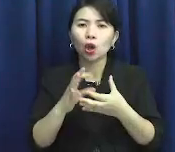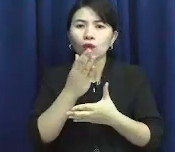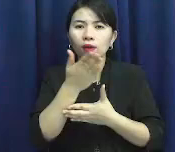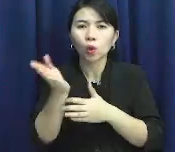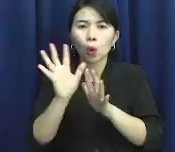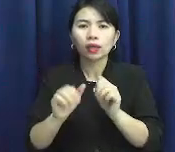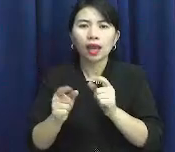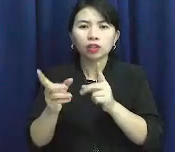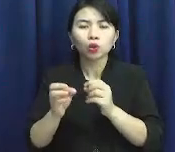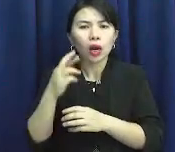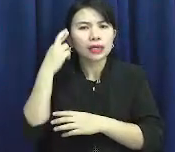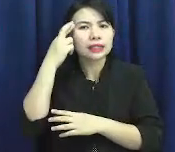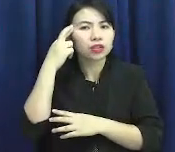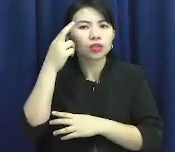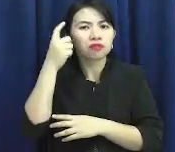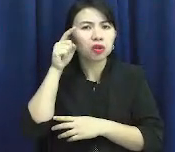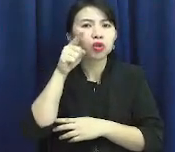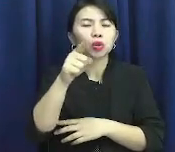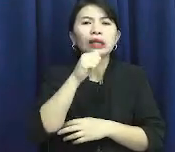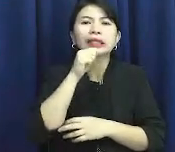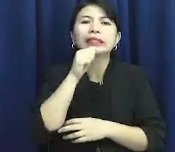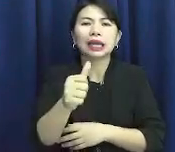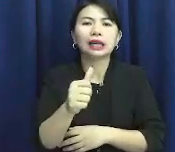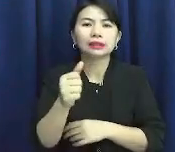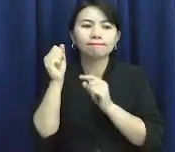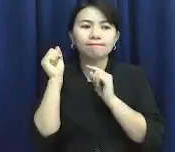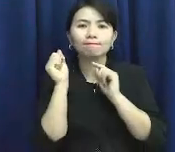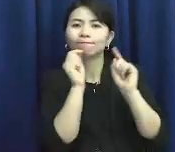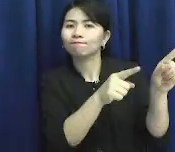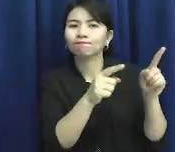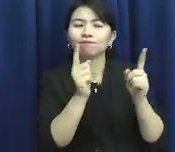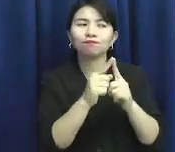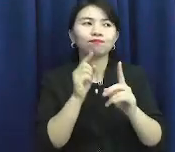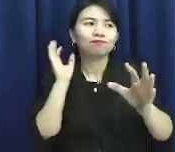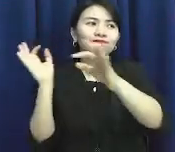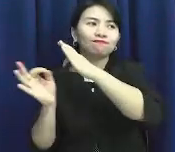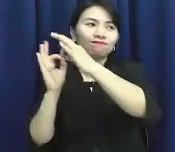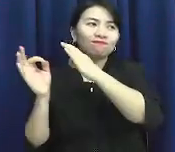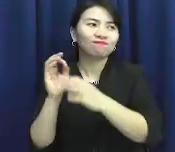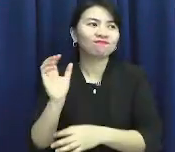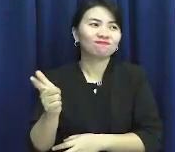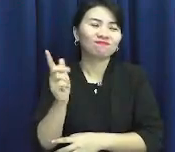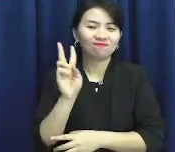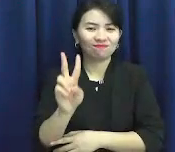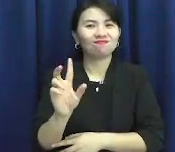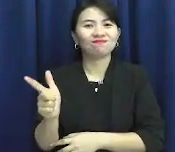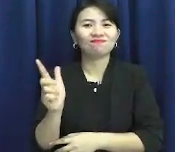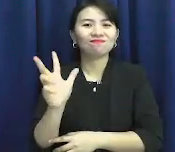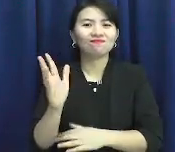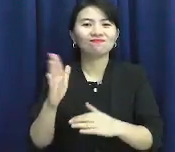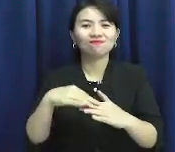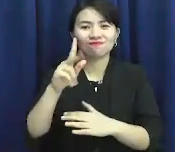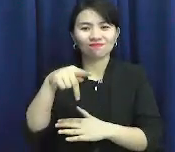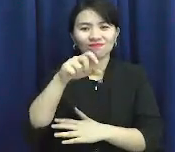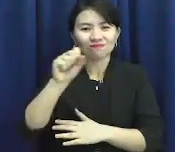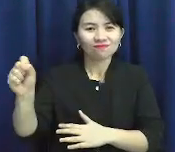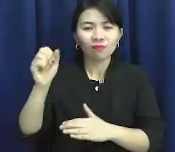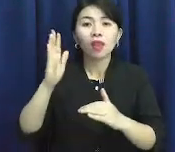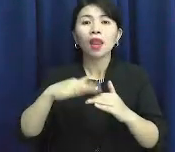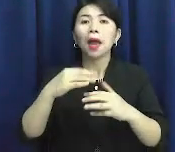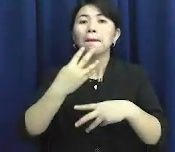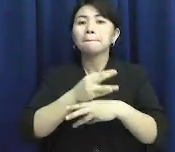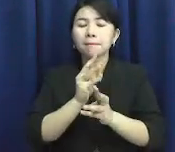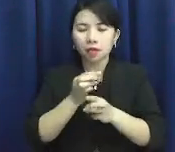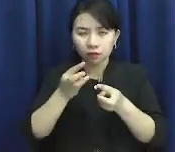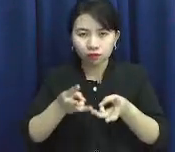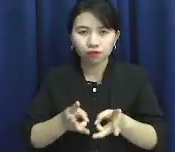hindi makasama sa fellowship natin sa 23 or sa 22 sa BSS kaysa gumawa ng paraan. You